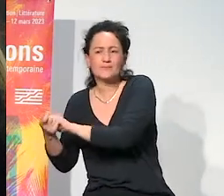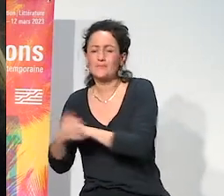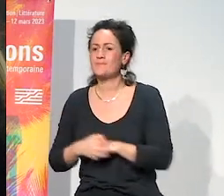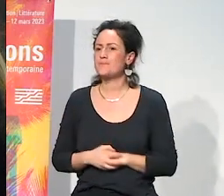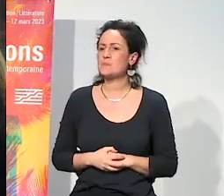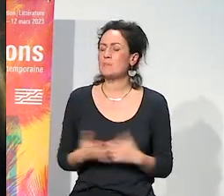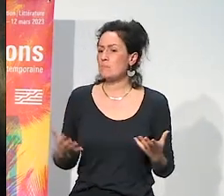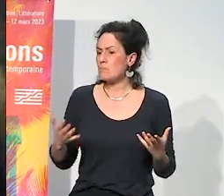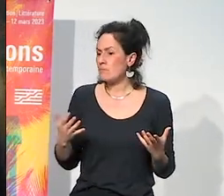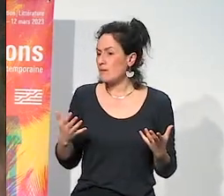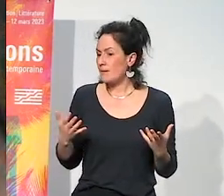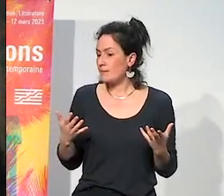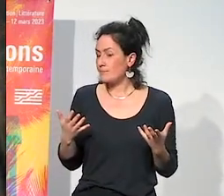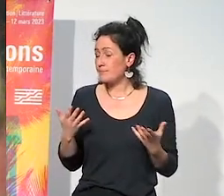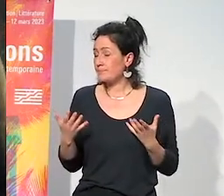que...